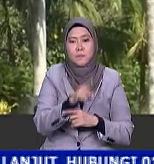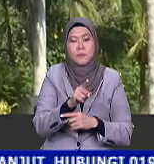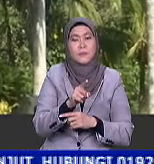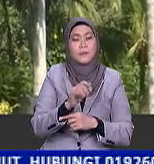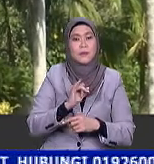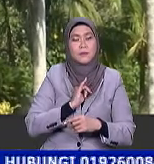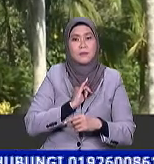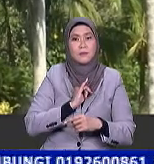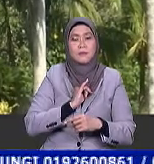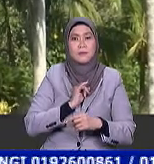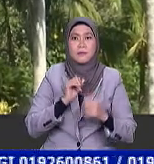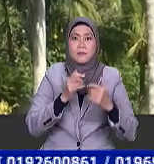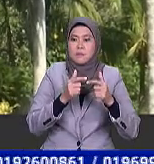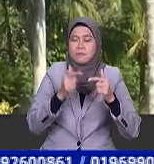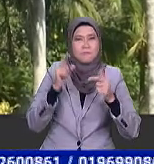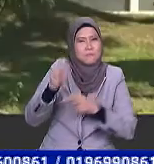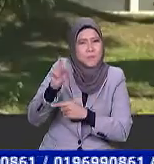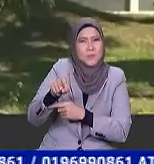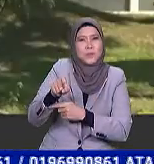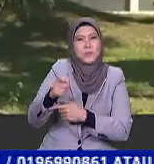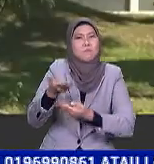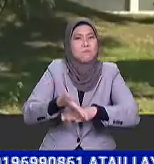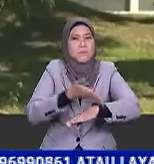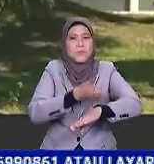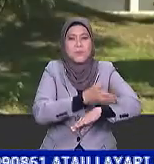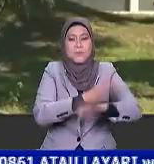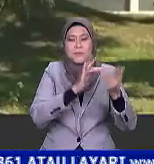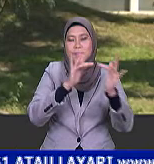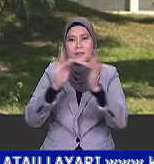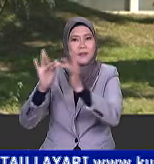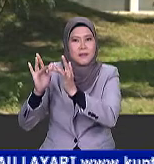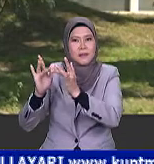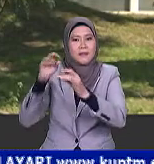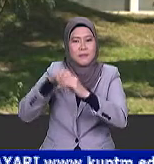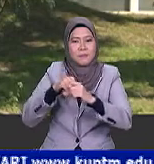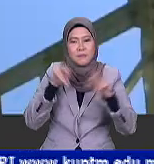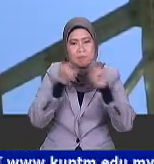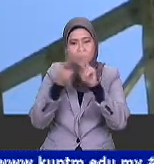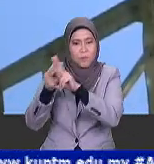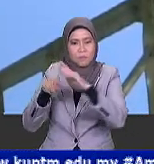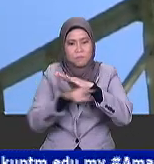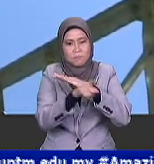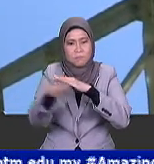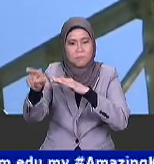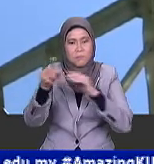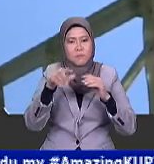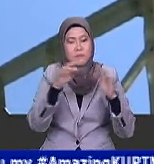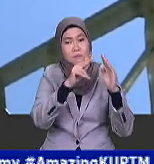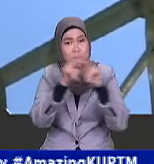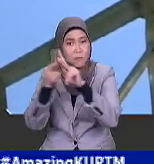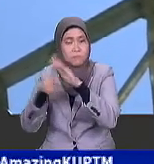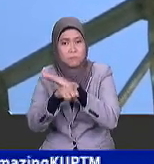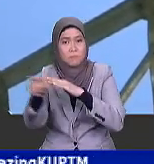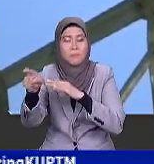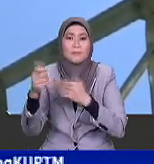there is a very huge need to improve the internet coverage in the rural areas, as it helps the